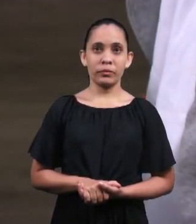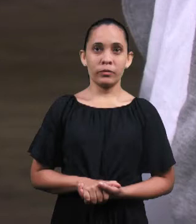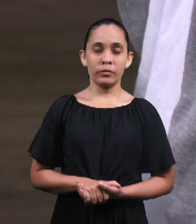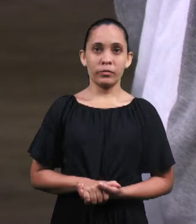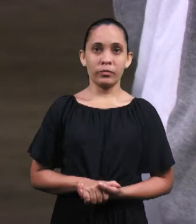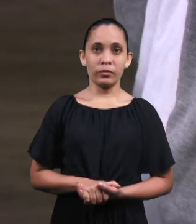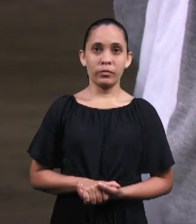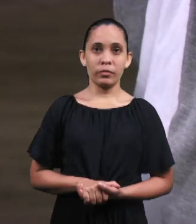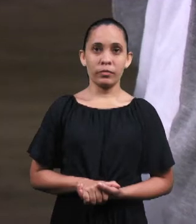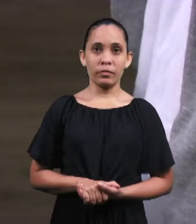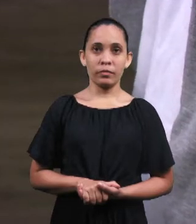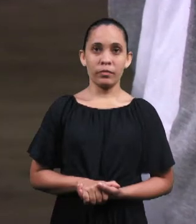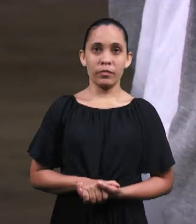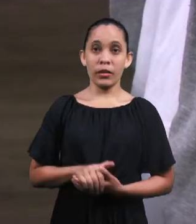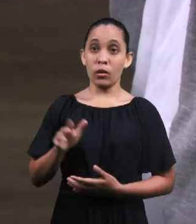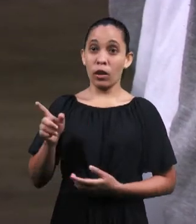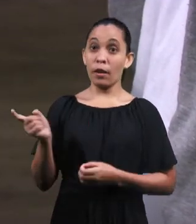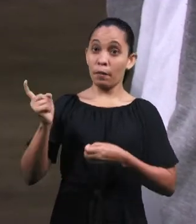En descendant,